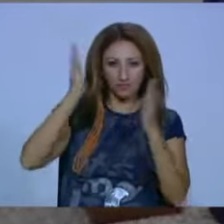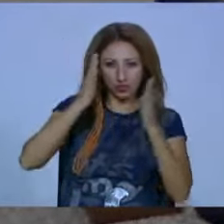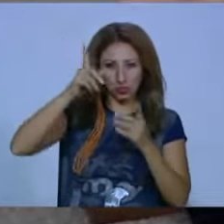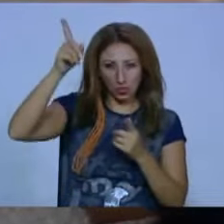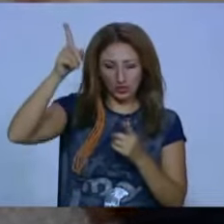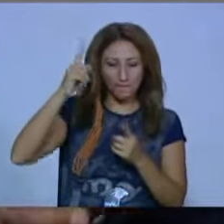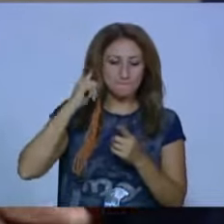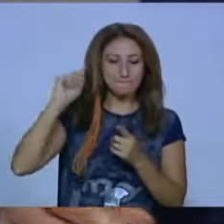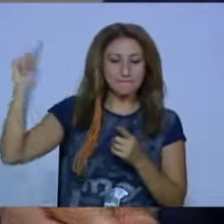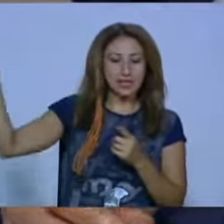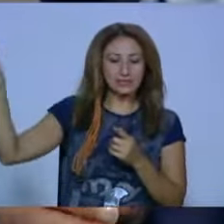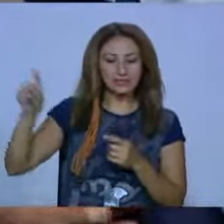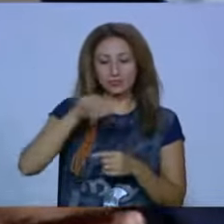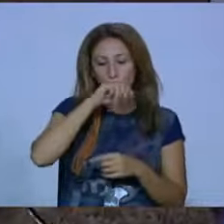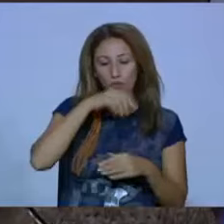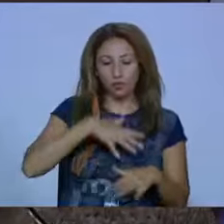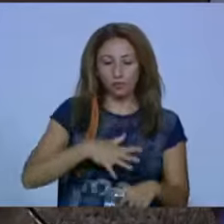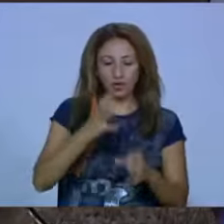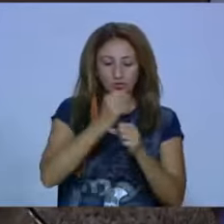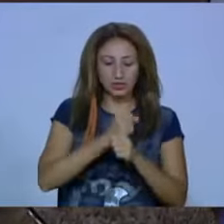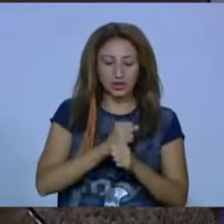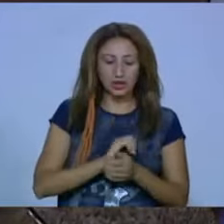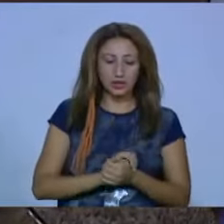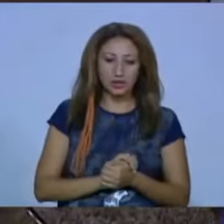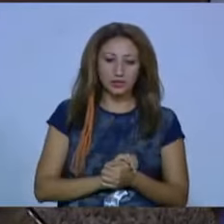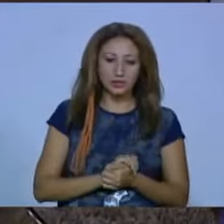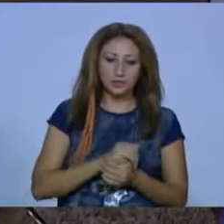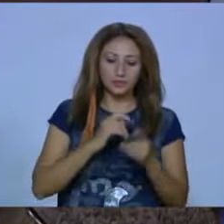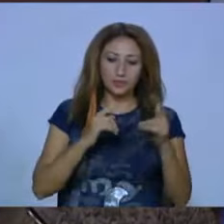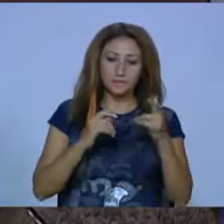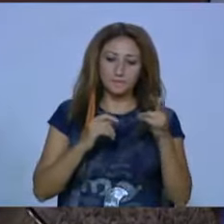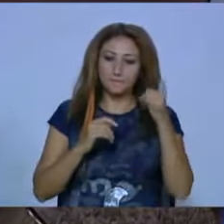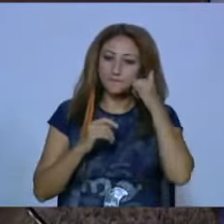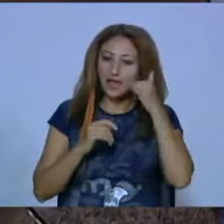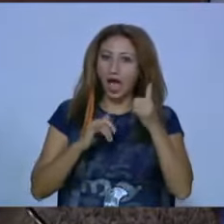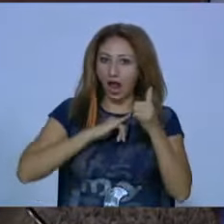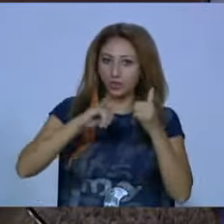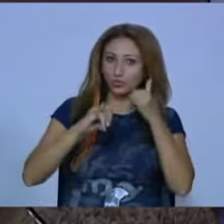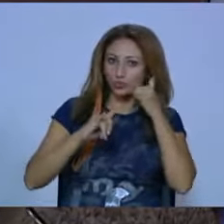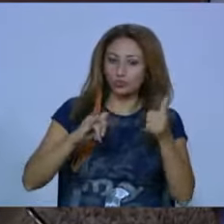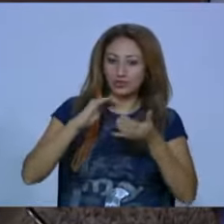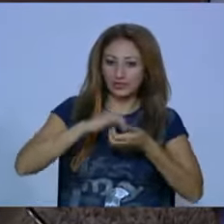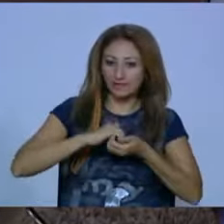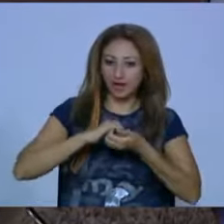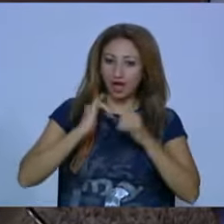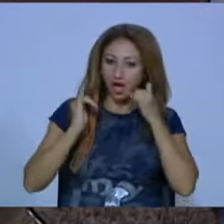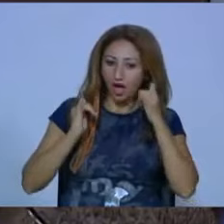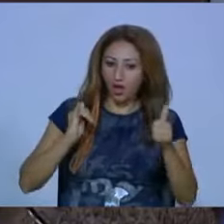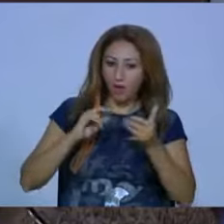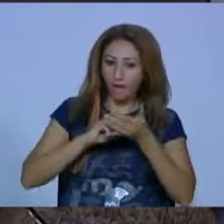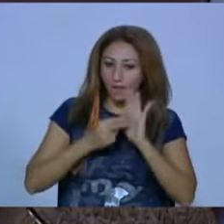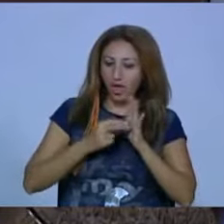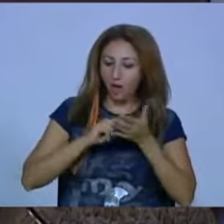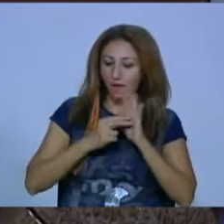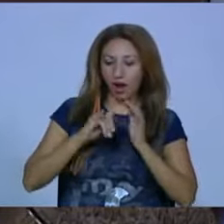المدينه، اللهم صل وسلم وبارك على سيدنا محمد. كنت هناك، فهو كنت بكلمه دايما كان في اتفاق بيننا كده، سواء هو هناك او